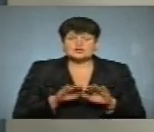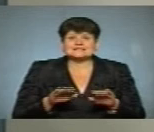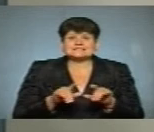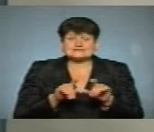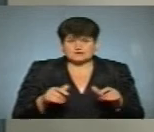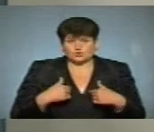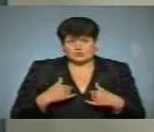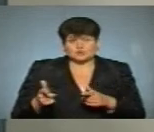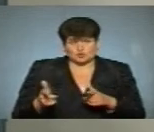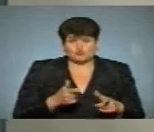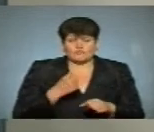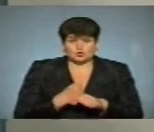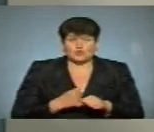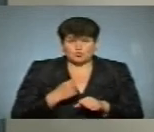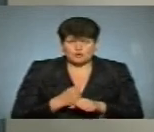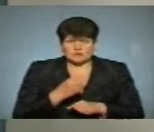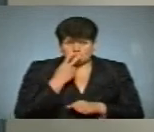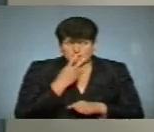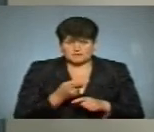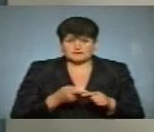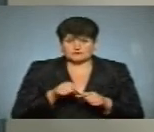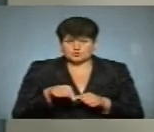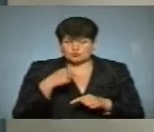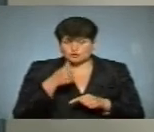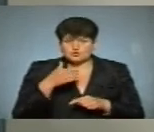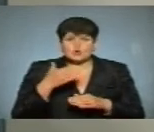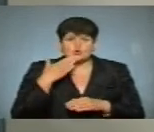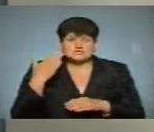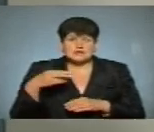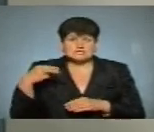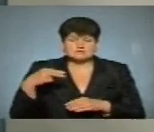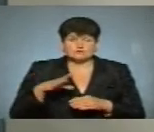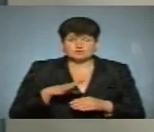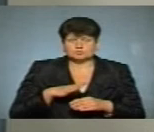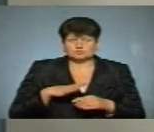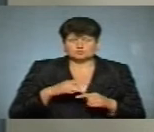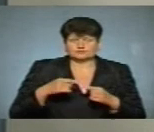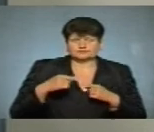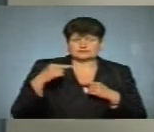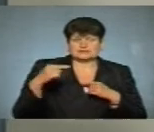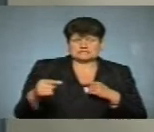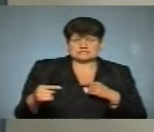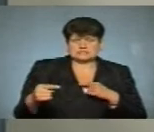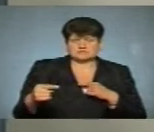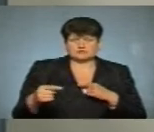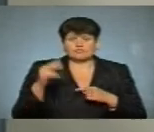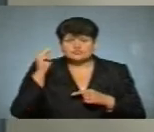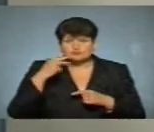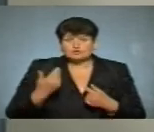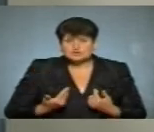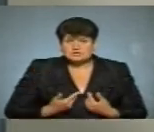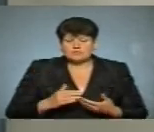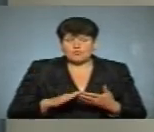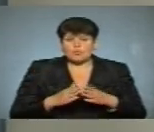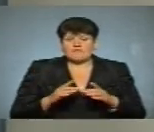нас готові вже до роботи, а ми бачимо, як цього року, наприклад, останній дзвоник прийшов, знову ж таки, дистанційно в дітей, ну, вчимось жити в умовах